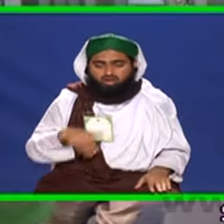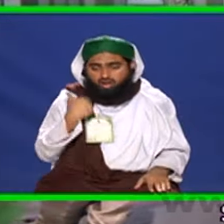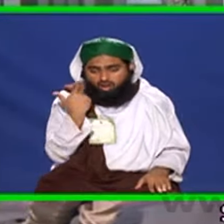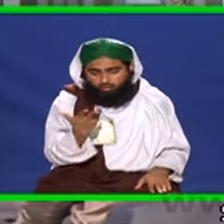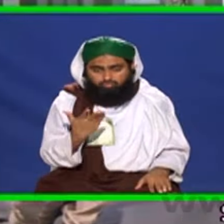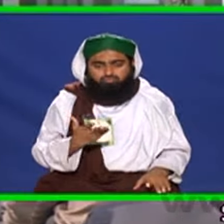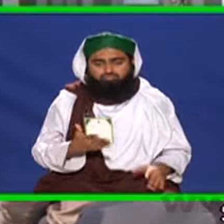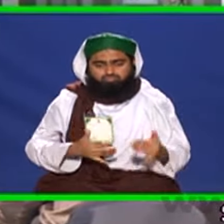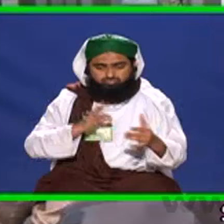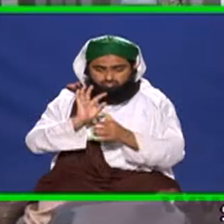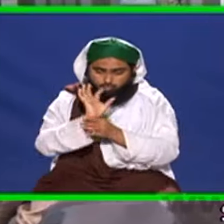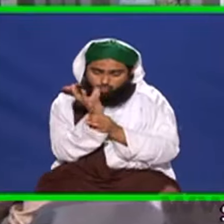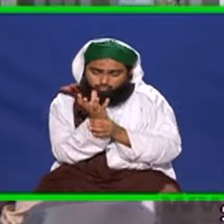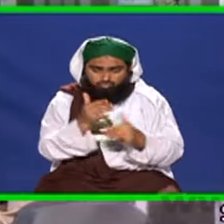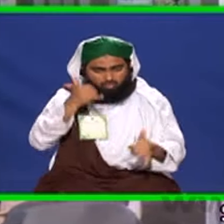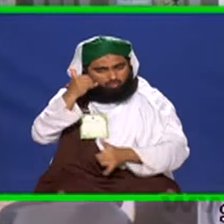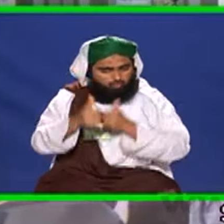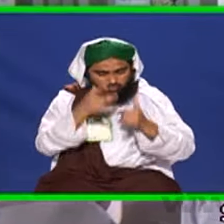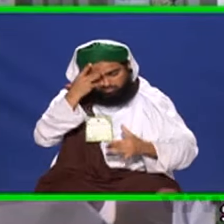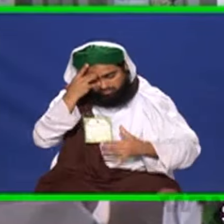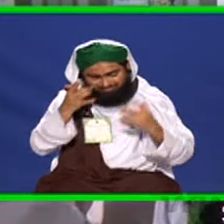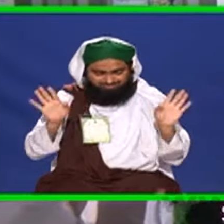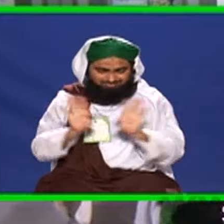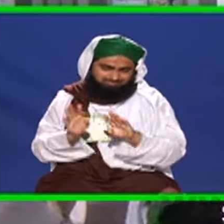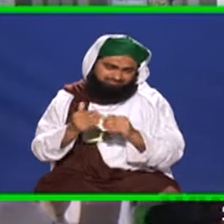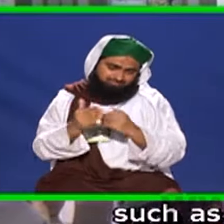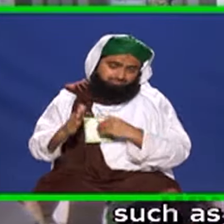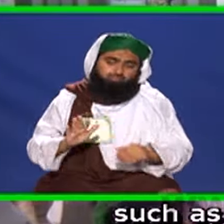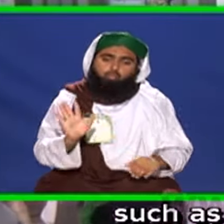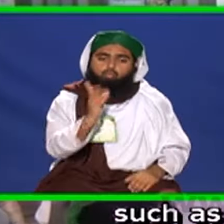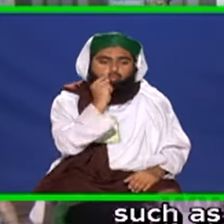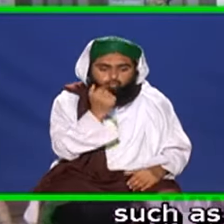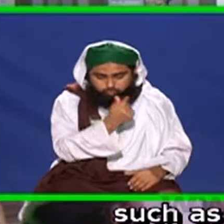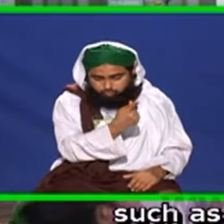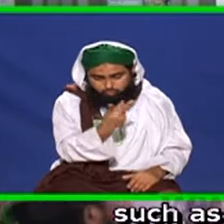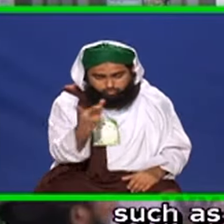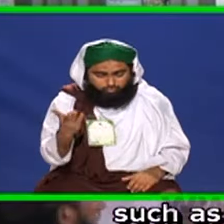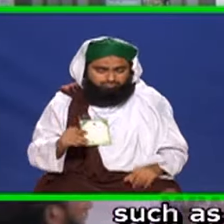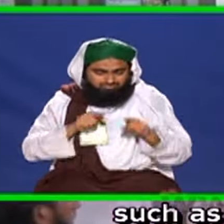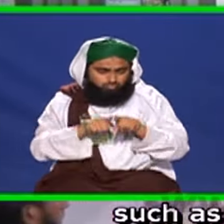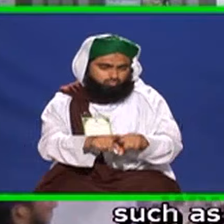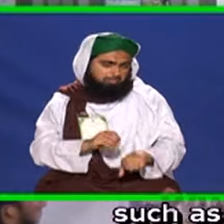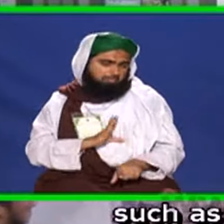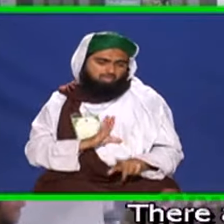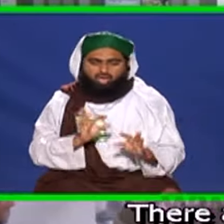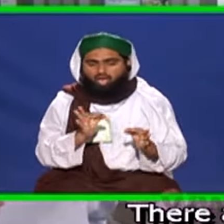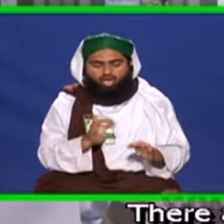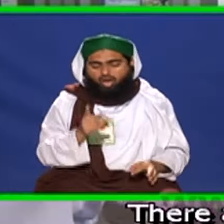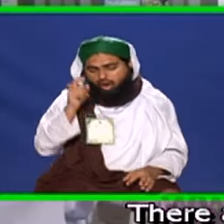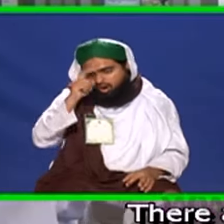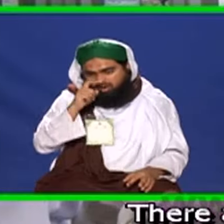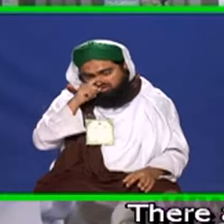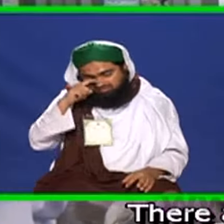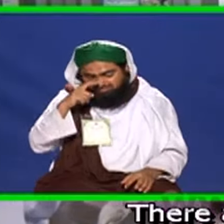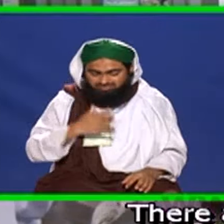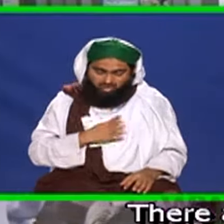دنیا میں آزمائش پڑ گئی، دنیا میں کچھ رسوائی ہو گئی، جیسے بے شمار بھائی ہمارے سنتوں سے ڈرتے ہیں، اسی لیے ڈرتے